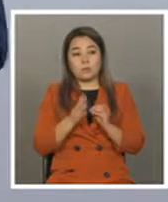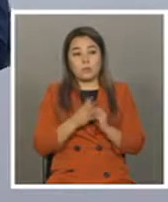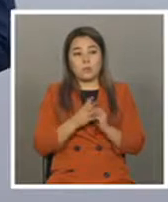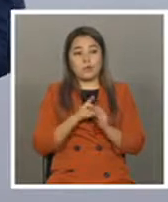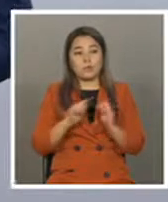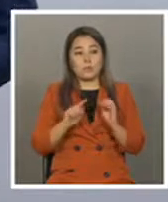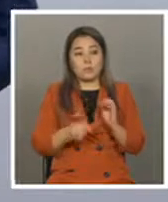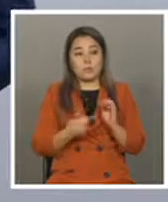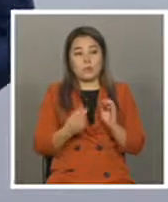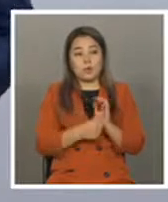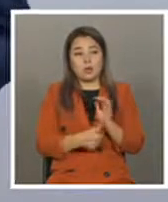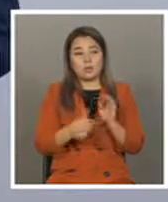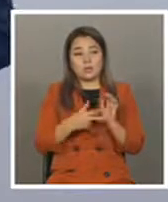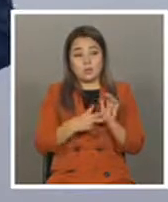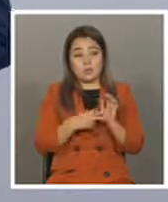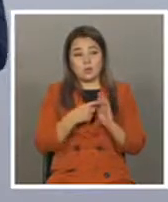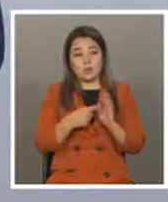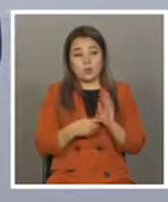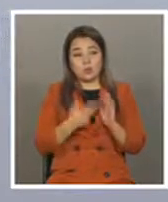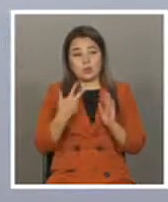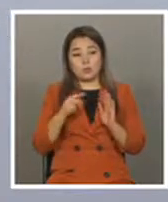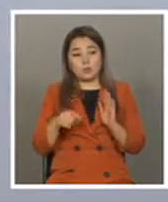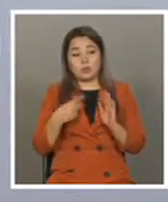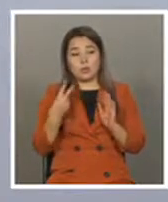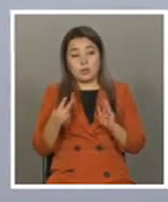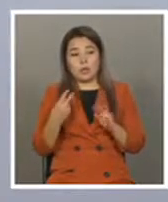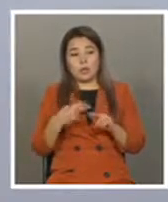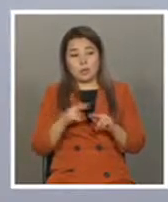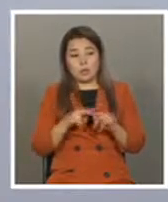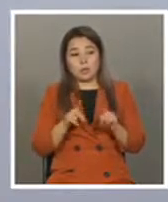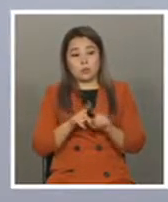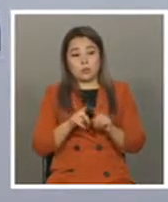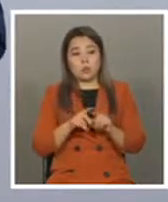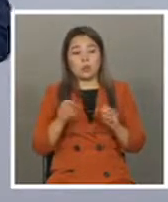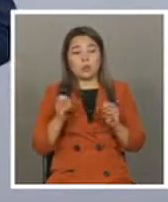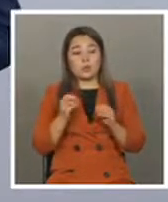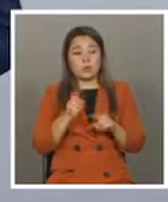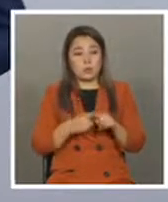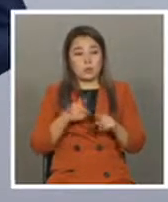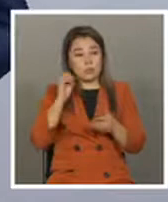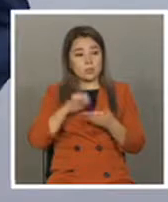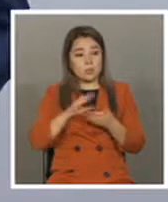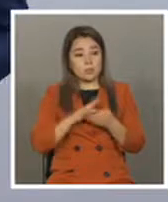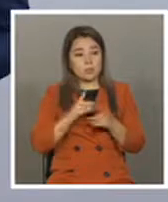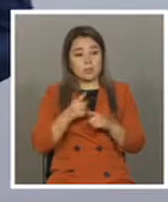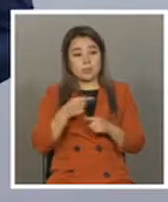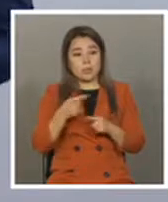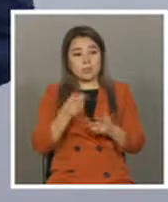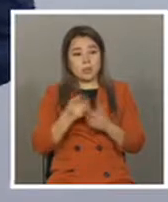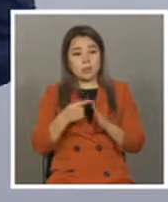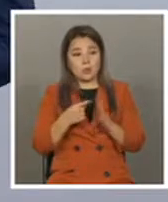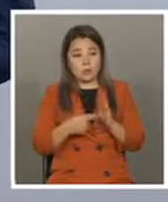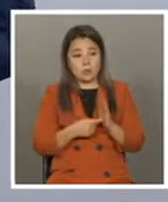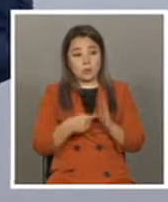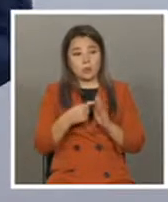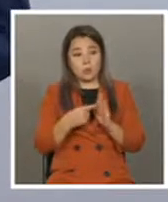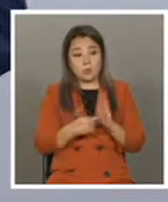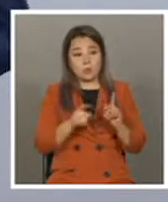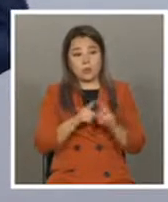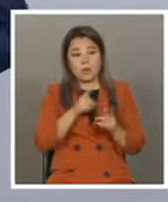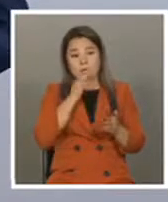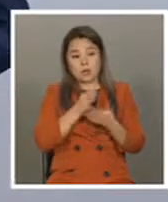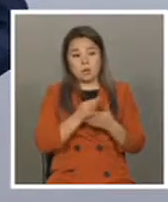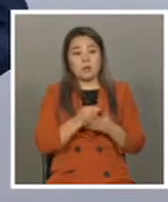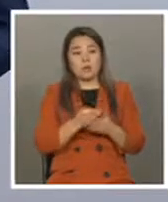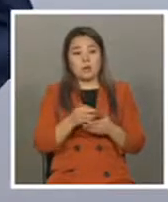бөлу минус 3.12. Бұл жерде бізде оң санды теріс санға бөлу, яғни бөлінгінің мәні теріс сан болады. Және